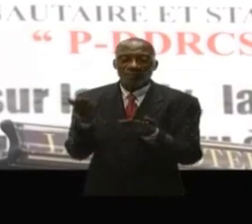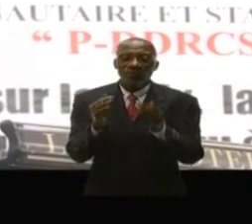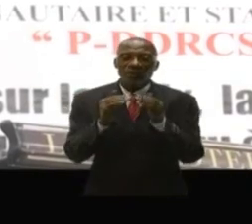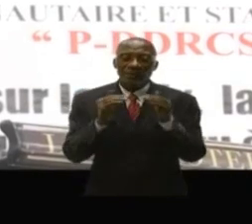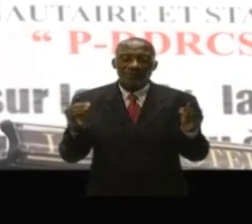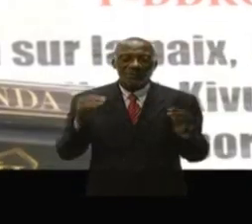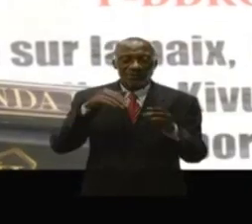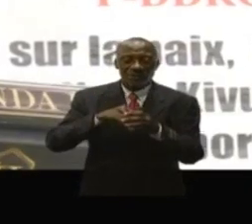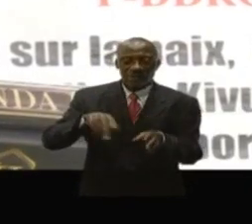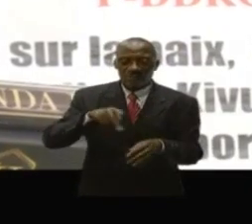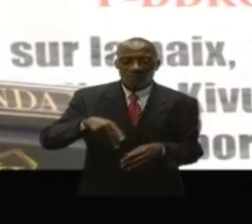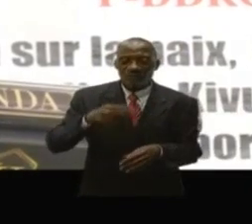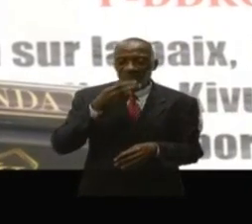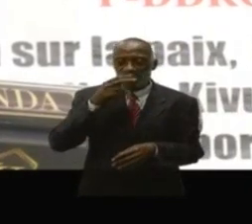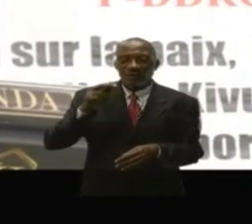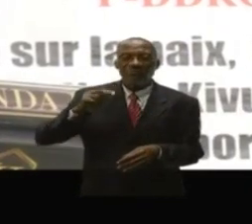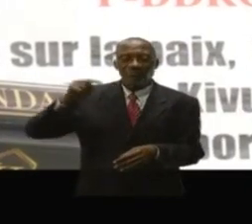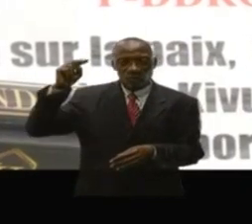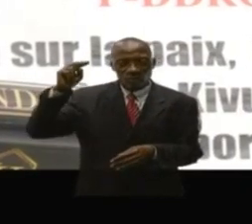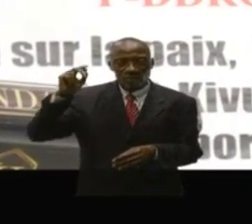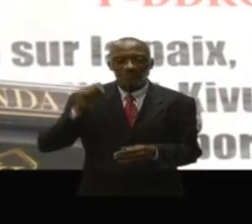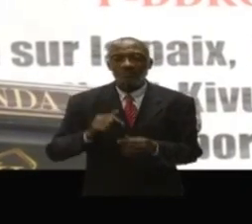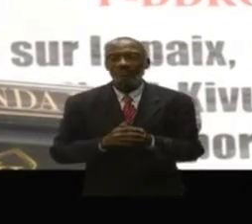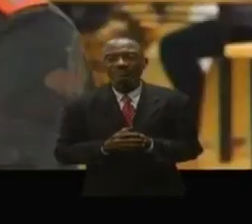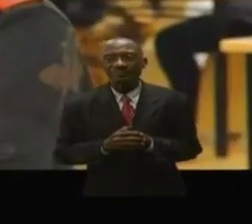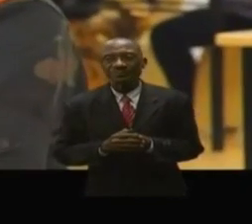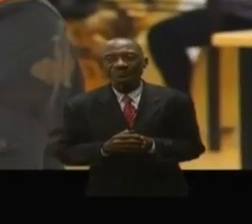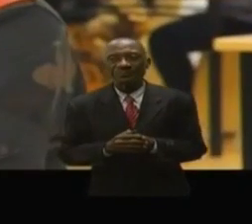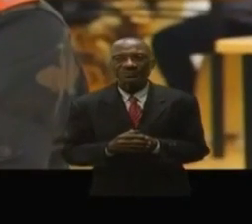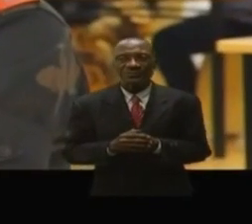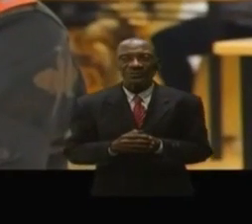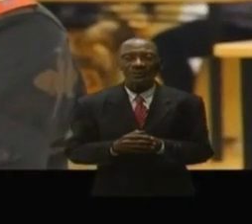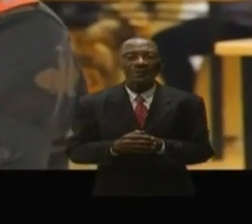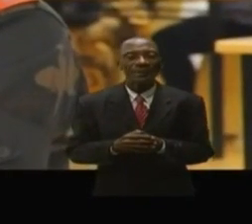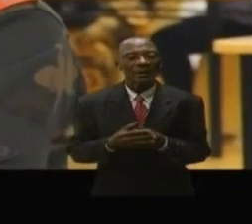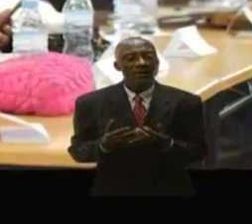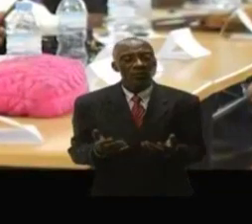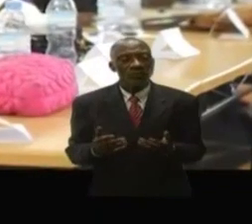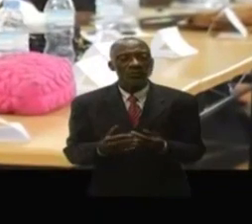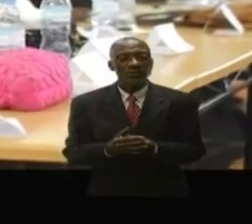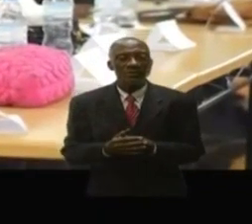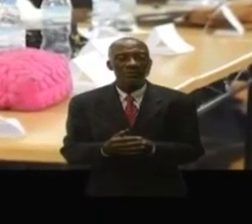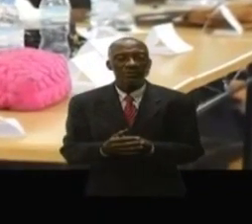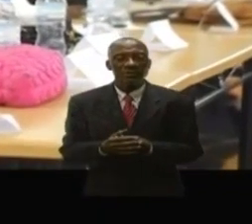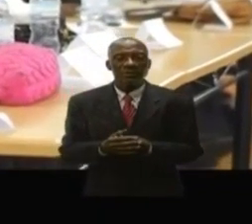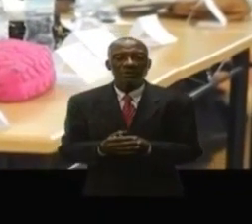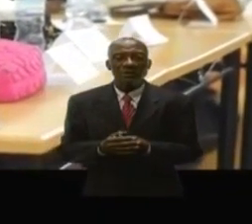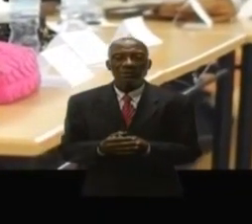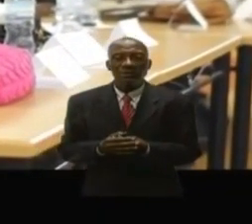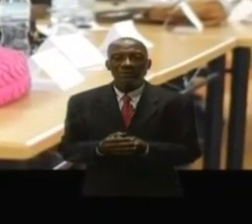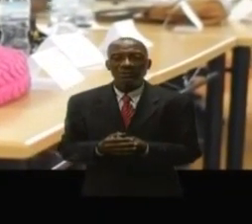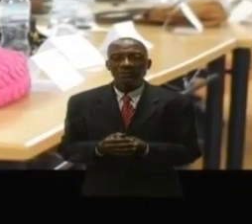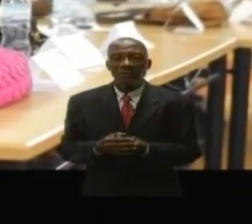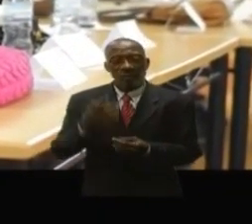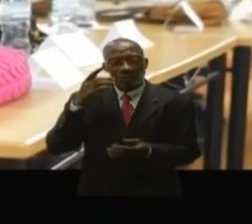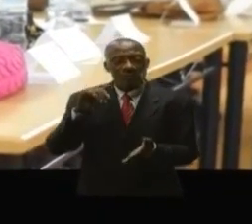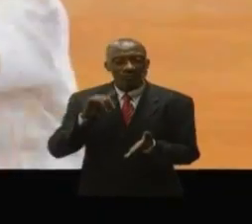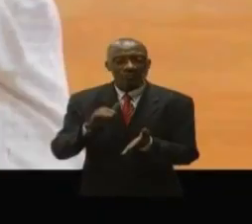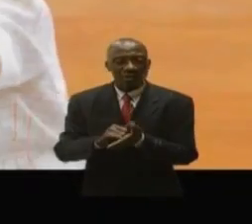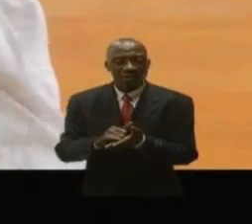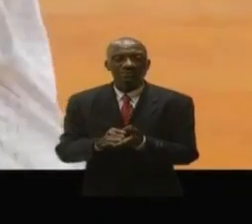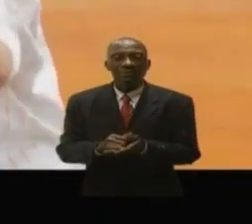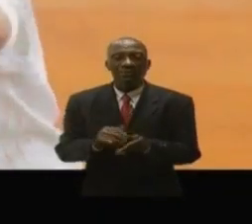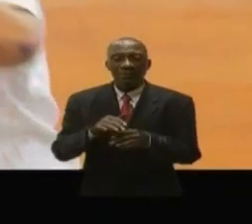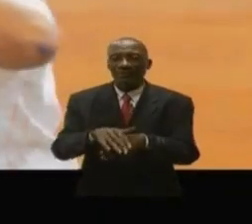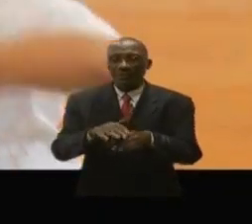du Nord Kivu. Pour le président national du PDDRCS, il s'est réjoui de ces échanges qui se sont déroulés dans un climat